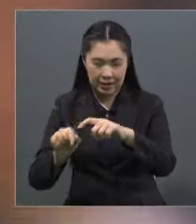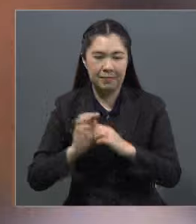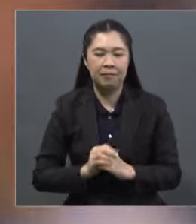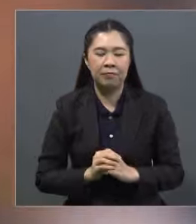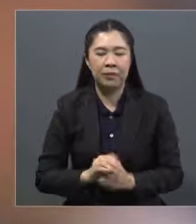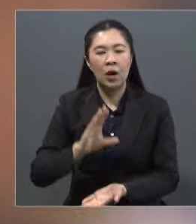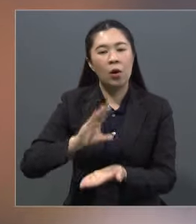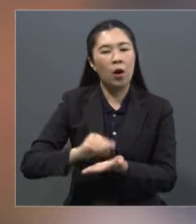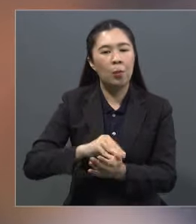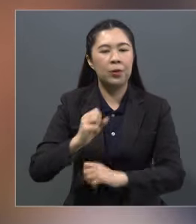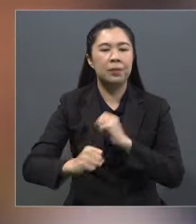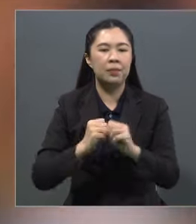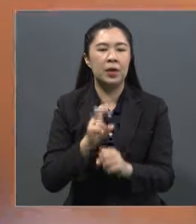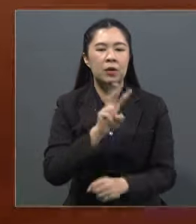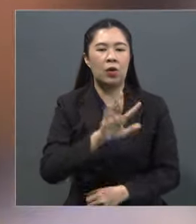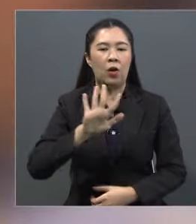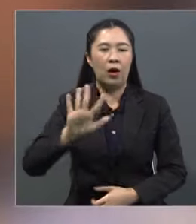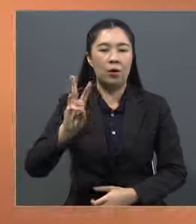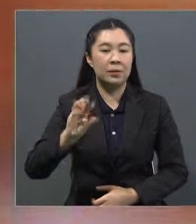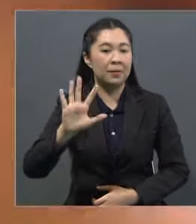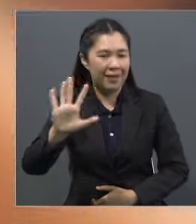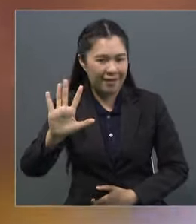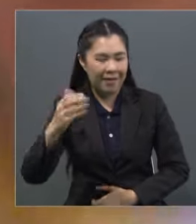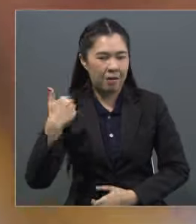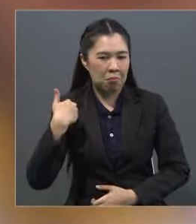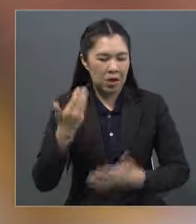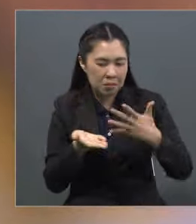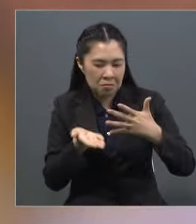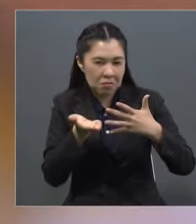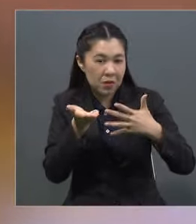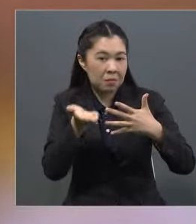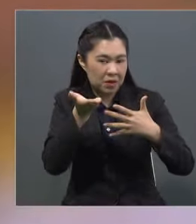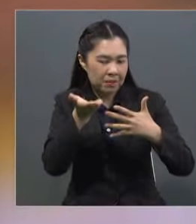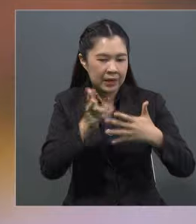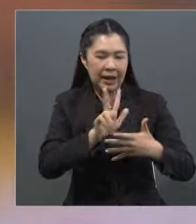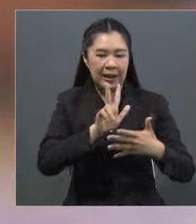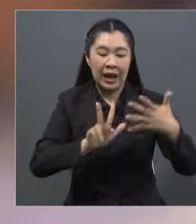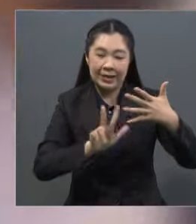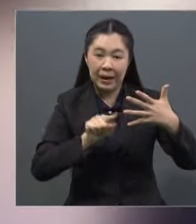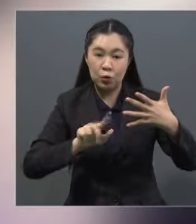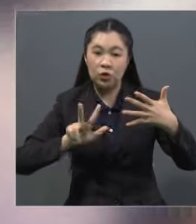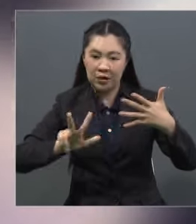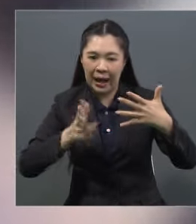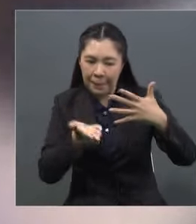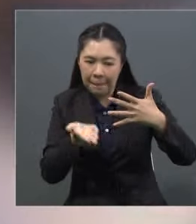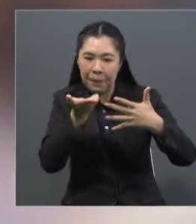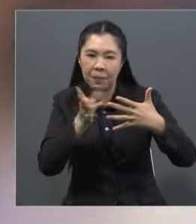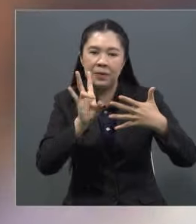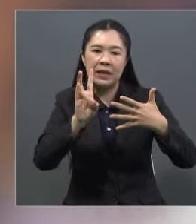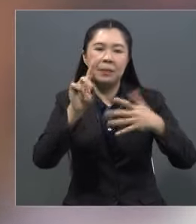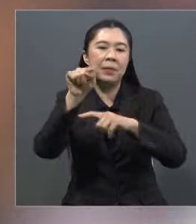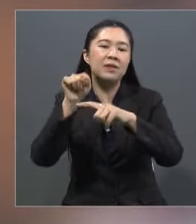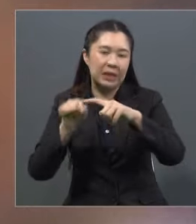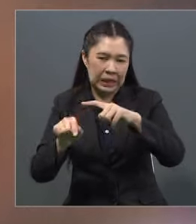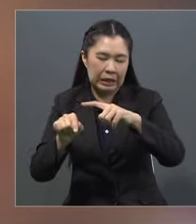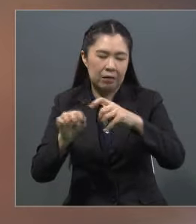ข้อมูลเมื่อปี2565มีอัตราการเพิ่มขึ้นค่ะจาก 3.3 ปี58ปี65อยู่ที่ 7% ครับ